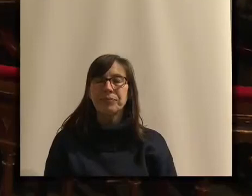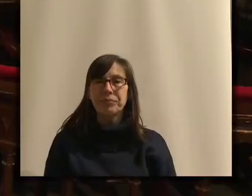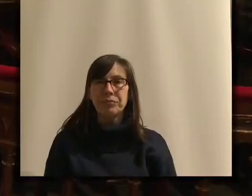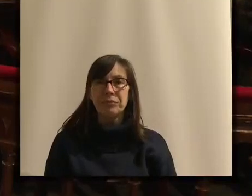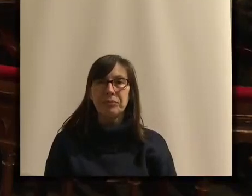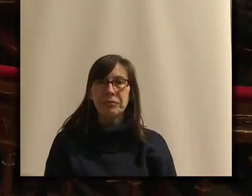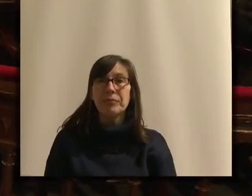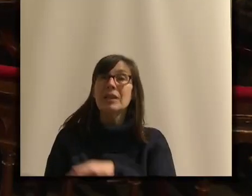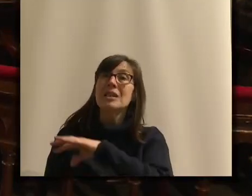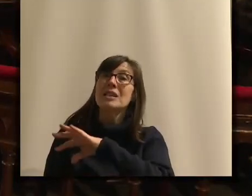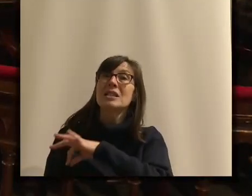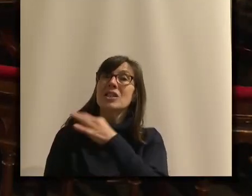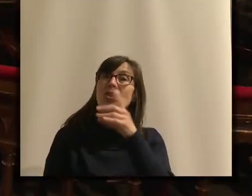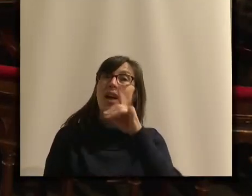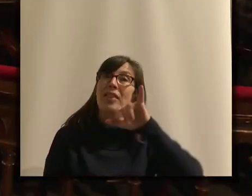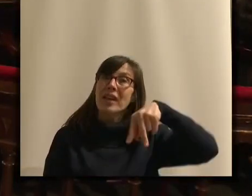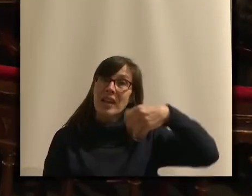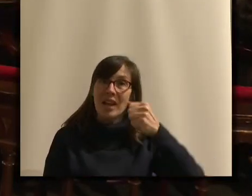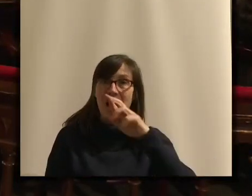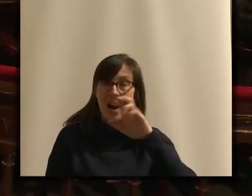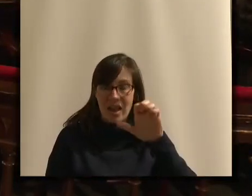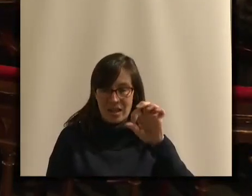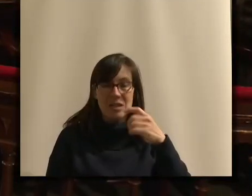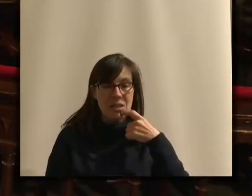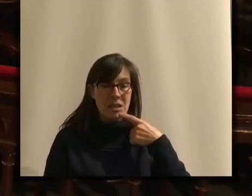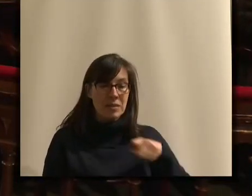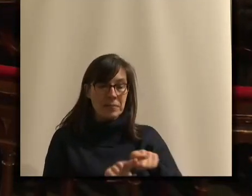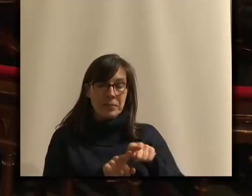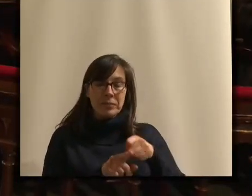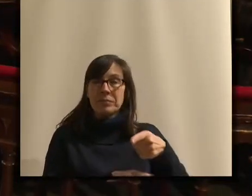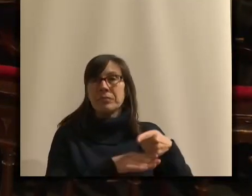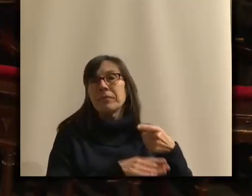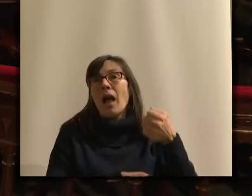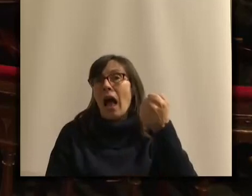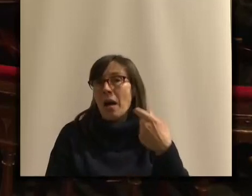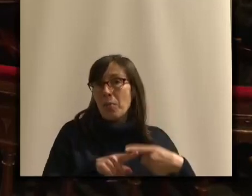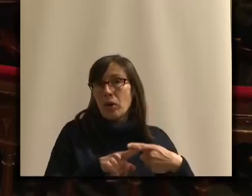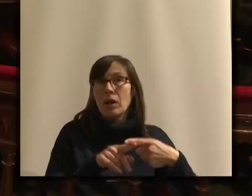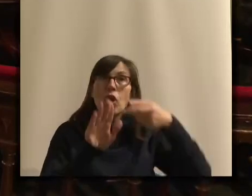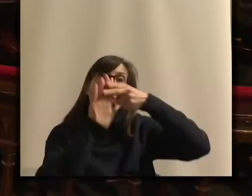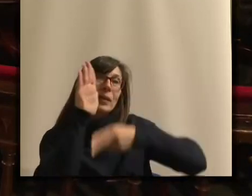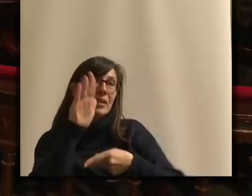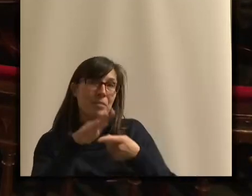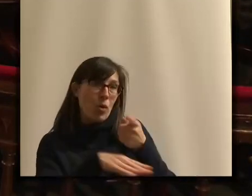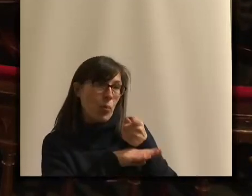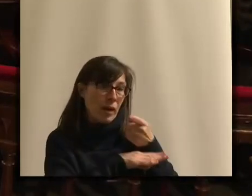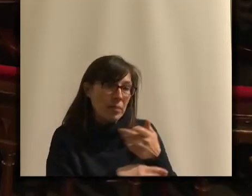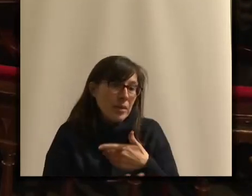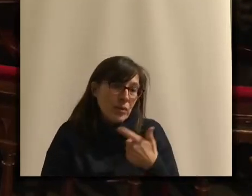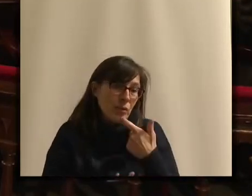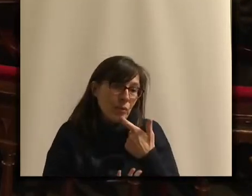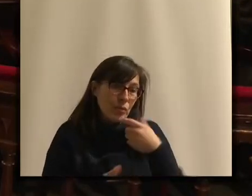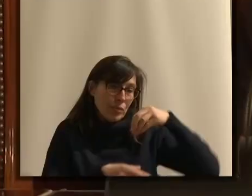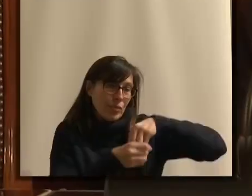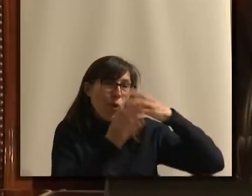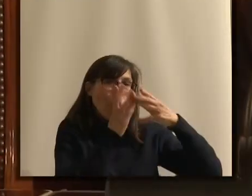Senyora Dinarès. Sí, merci. Bueno, l'etiqueta la té perquè la normativa li obliga i, a més, no... que sigui un A no té en compte això, vull dir que